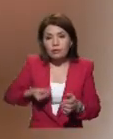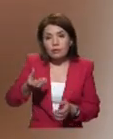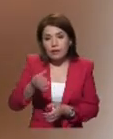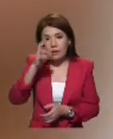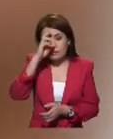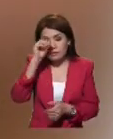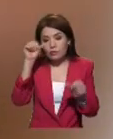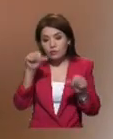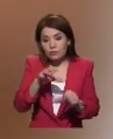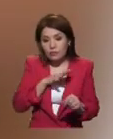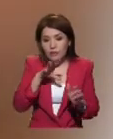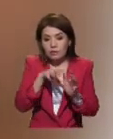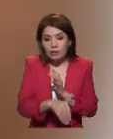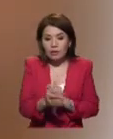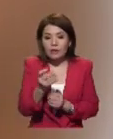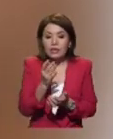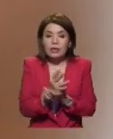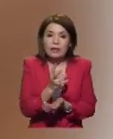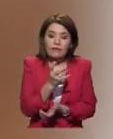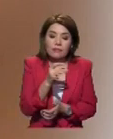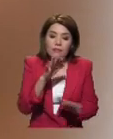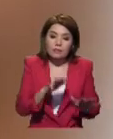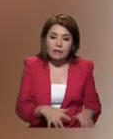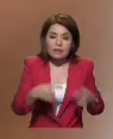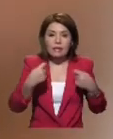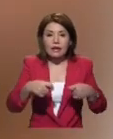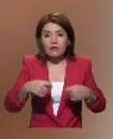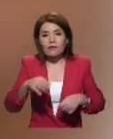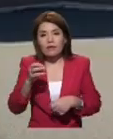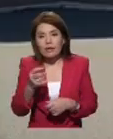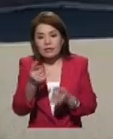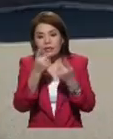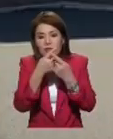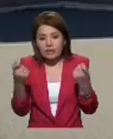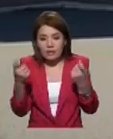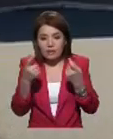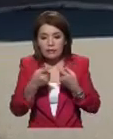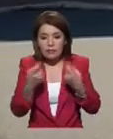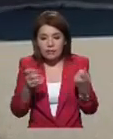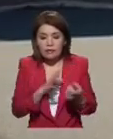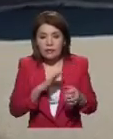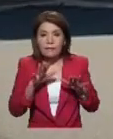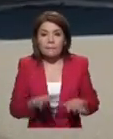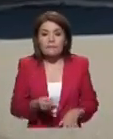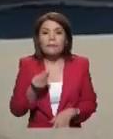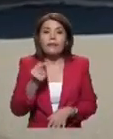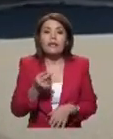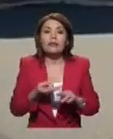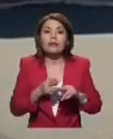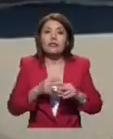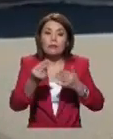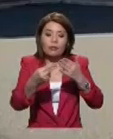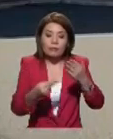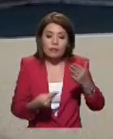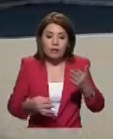государству ущерб. Среди возмещенных активов – нефтяные месторождения, торговые центры и гостиницы. Администрация учреждения вручает осужденному предписание о выезде